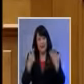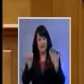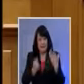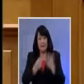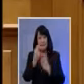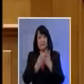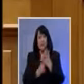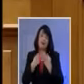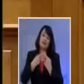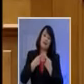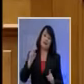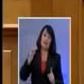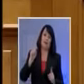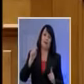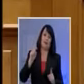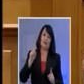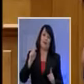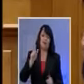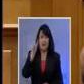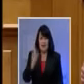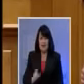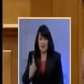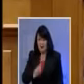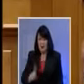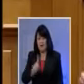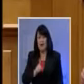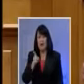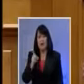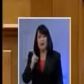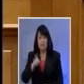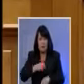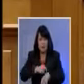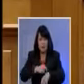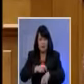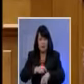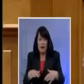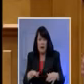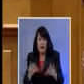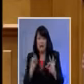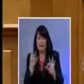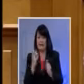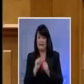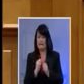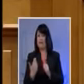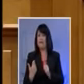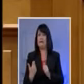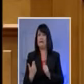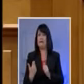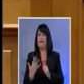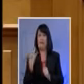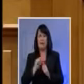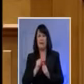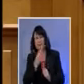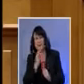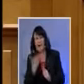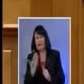μονάδες διαφορά, εσείς σχεδόν από την πρώτη μέρα, και ας ήταν 4 μόλις μήνες, 5 μετά τις